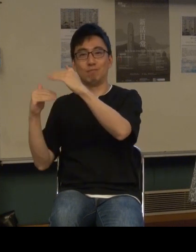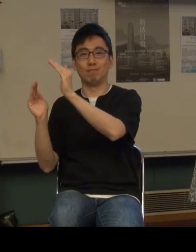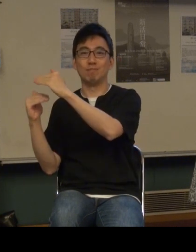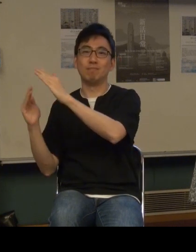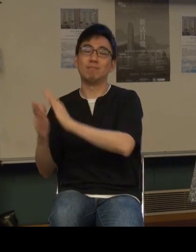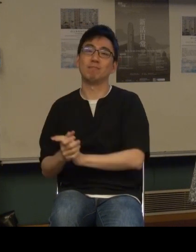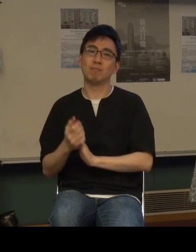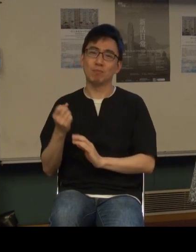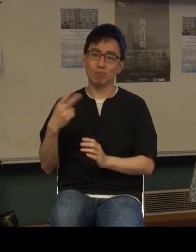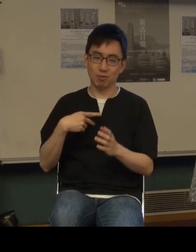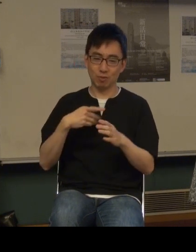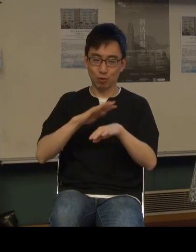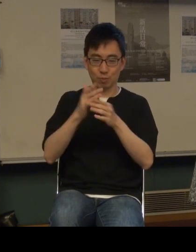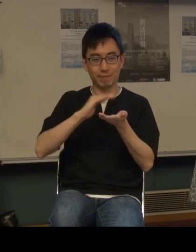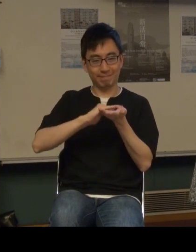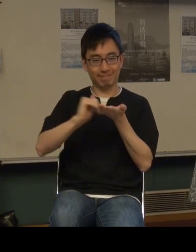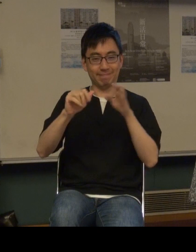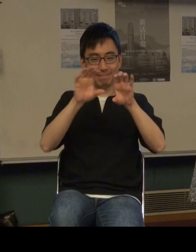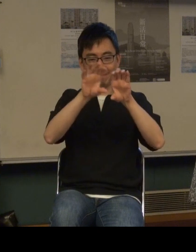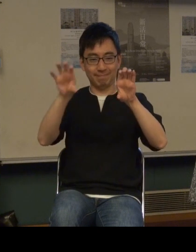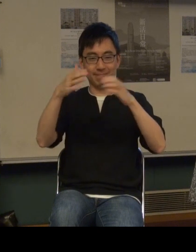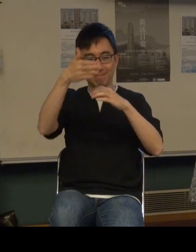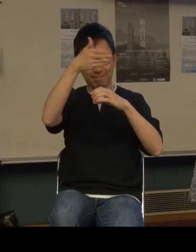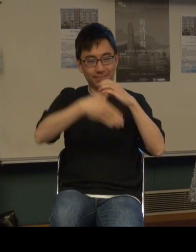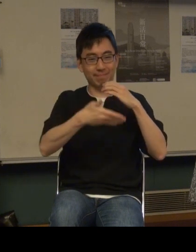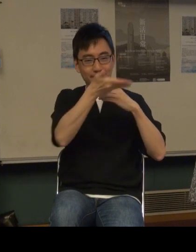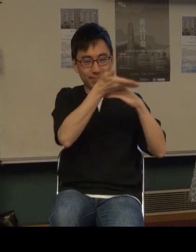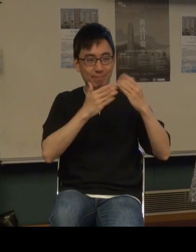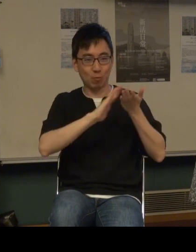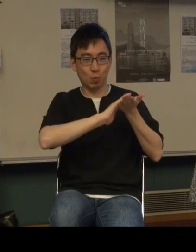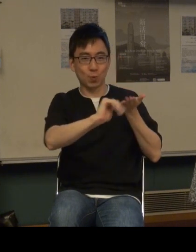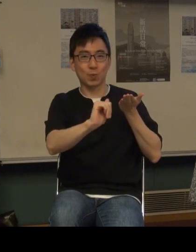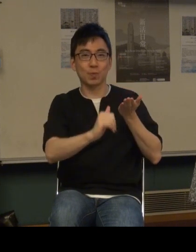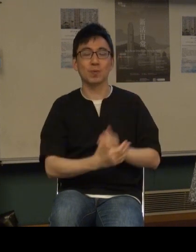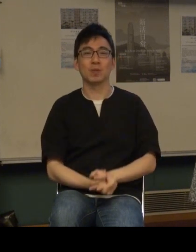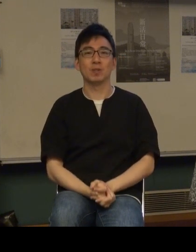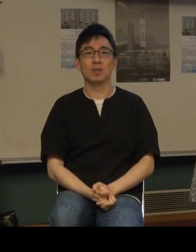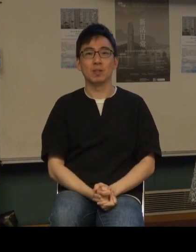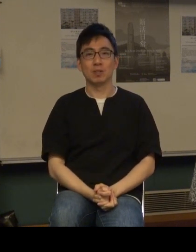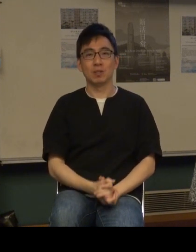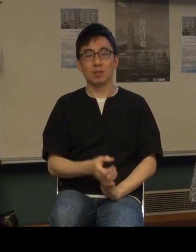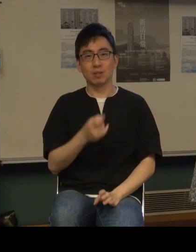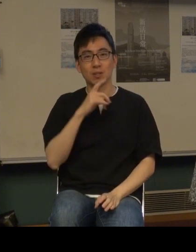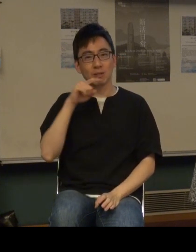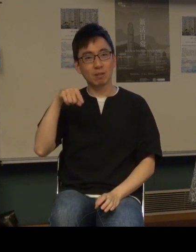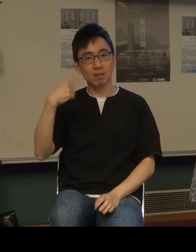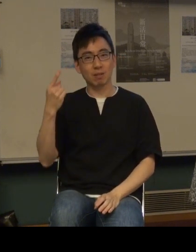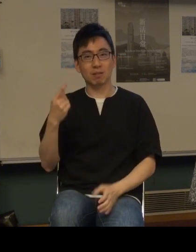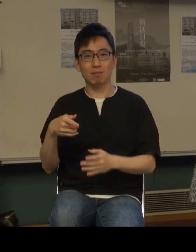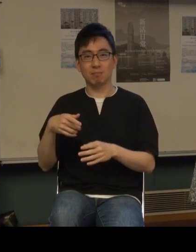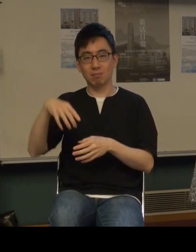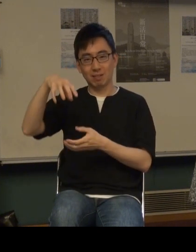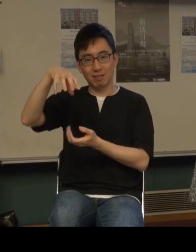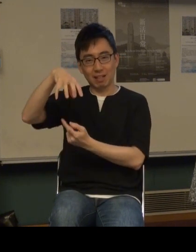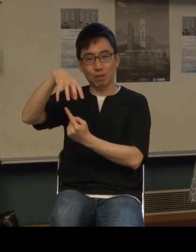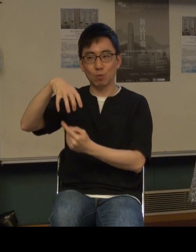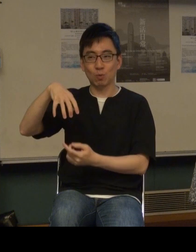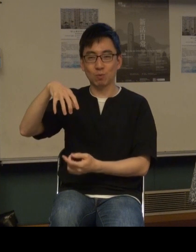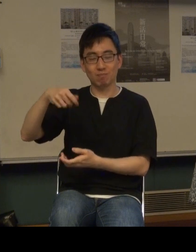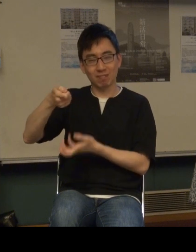後咧好有規律嘅一個立面嘅處理。在燈籠洲街市我們都見到類似的處理方